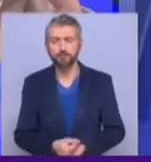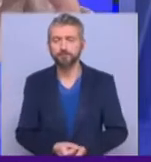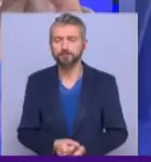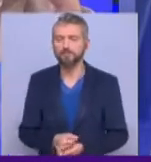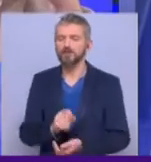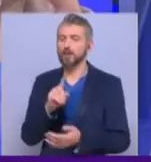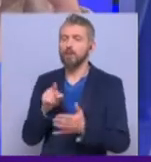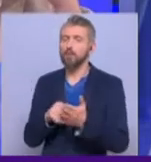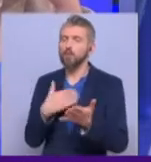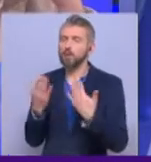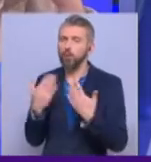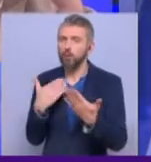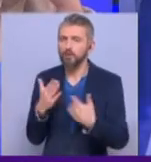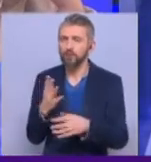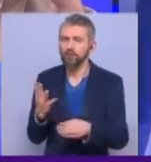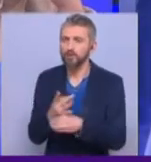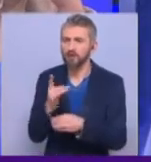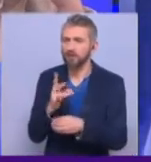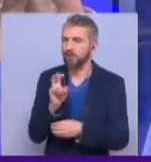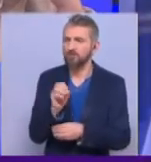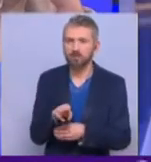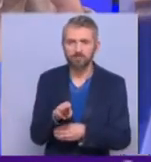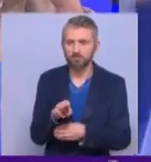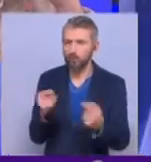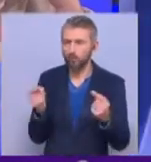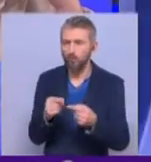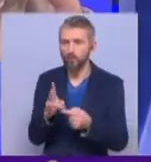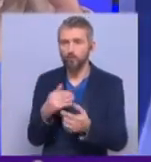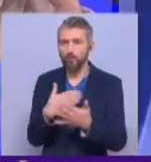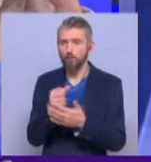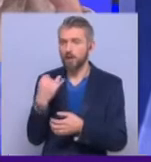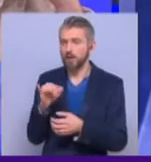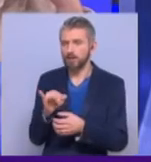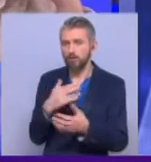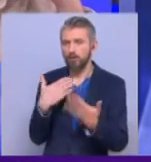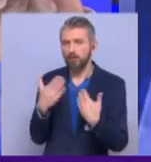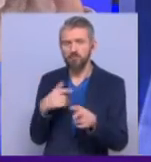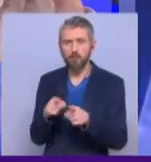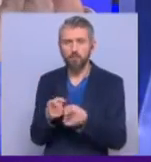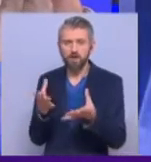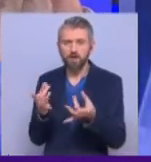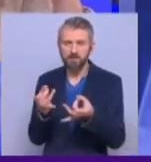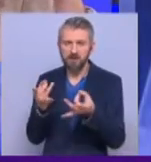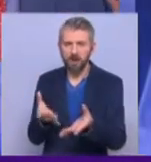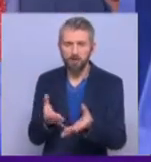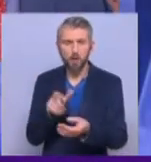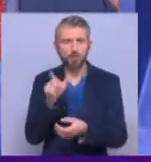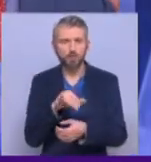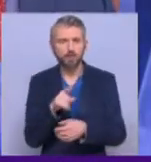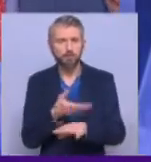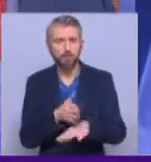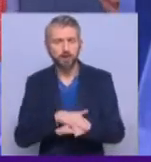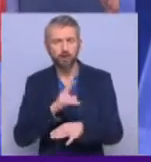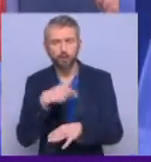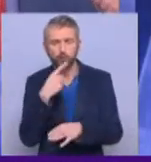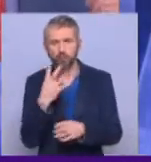Вопрос підходів. В 4 рази ні, однозначно. Ну от Андрій сторонник ліберального підходу. Просто людина з Полтавщини, яка говорить